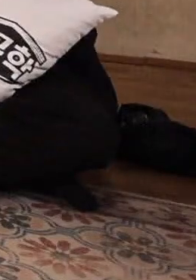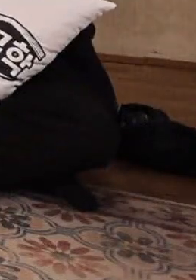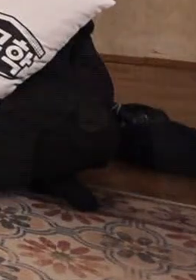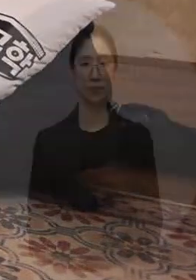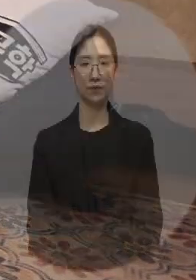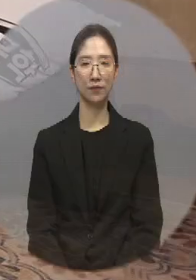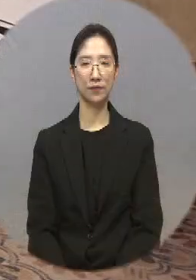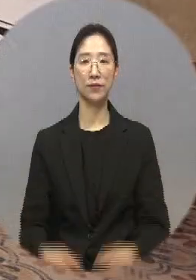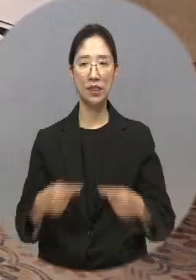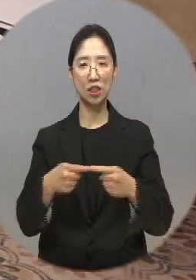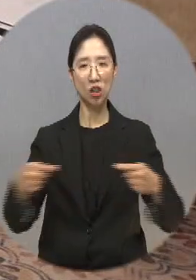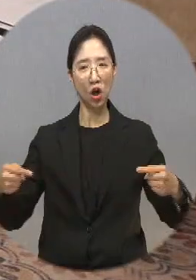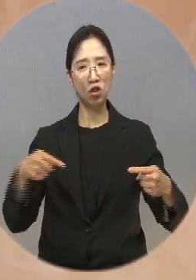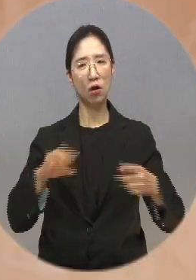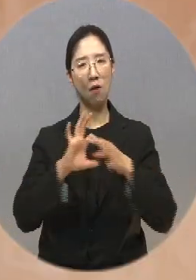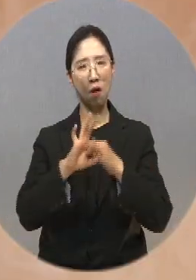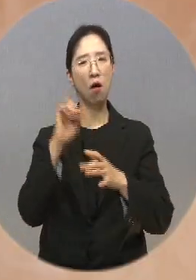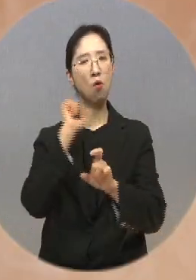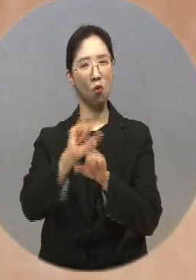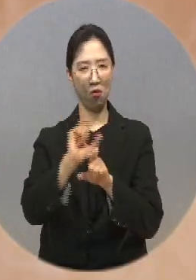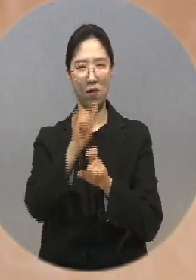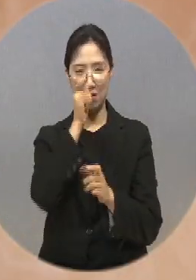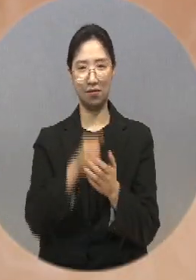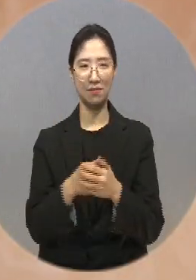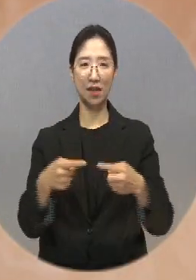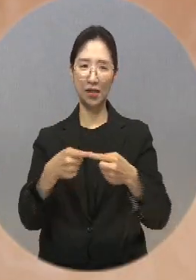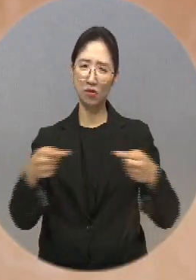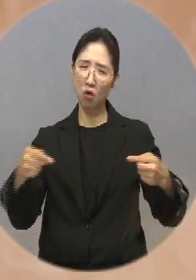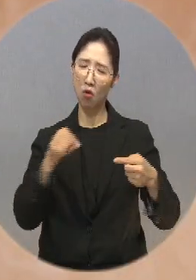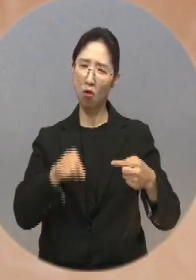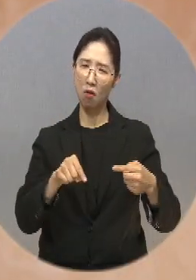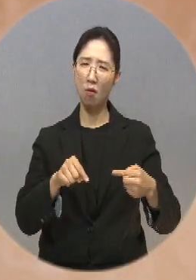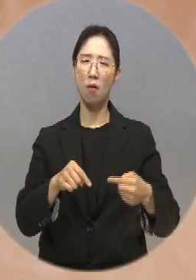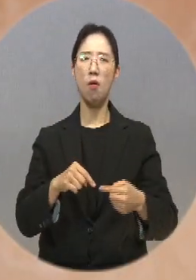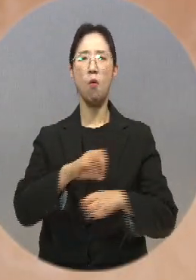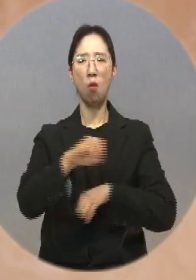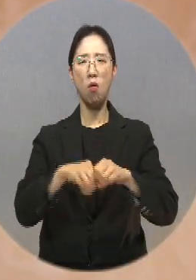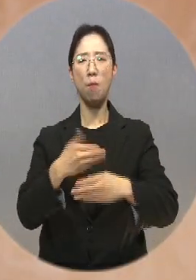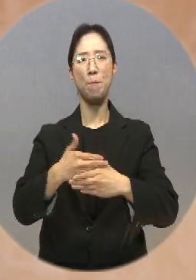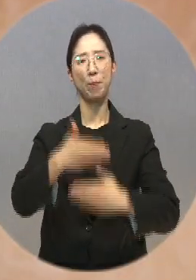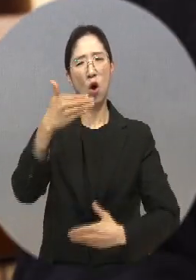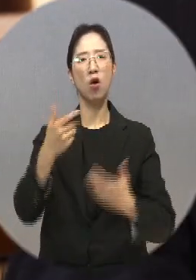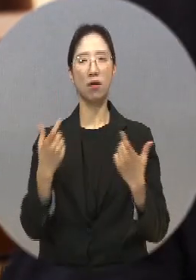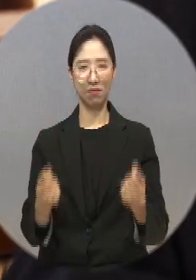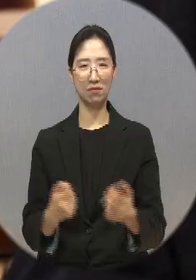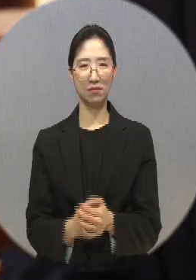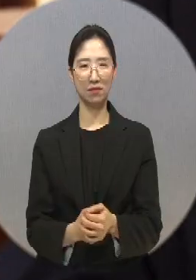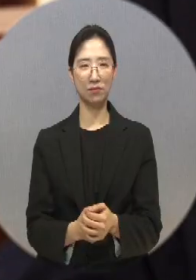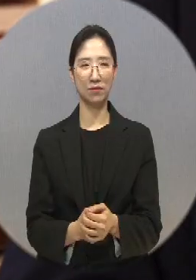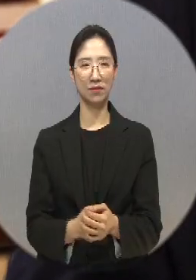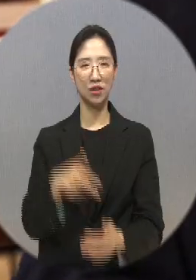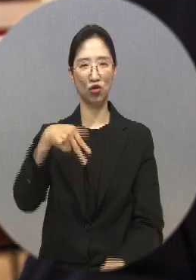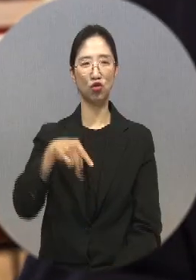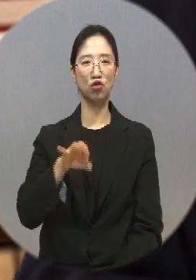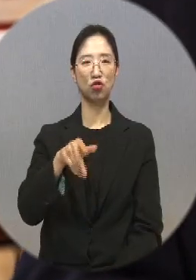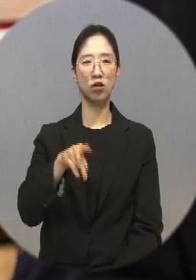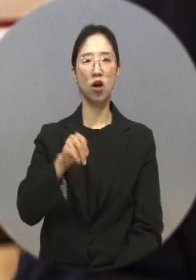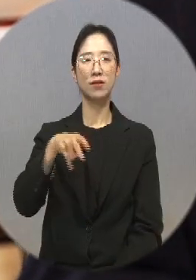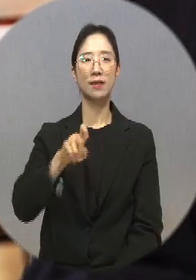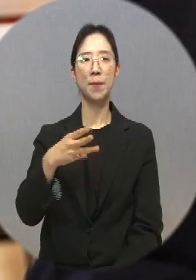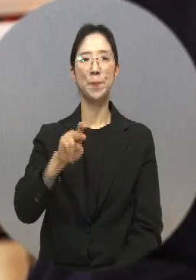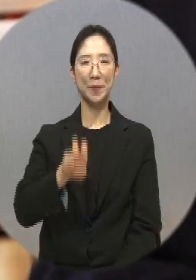선에 대해서 고민을 하면서 제가 왔어요. 선이 오히려 더 벽으로 많이 느껴졌어요. 그 중경